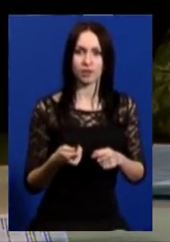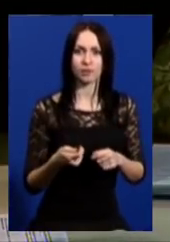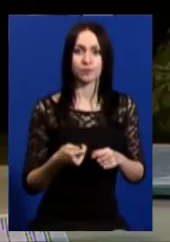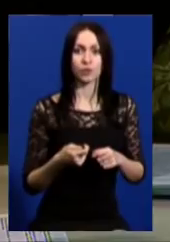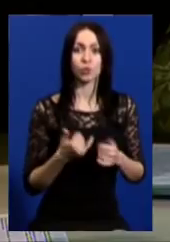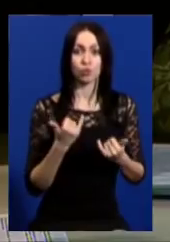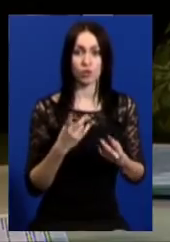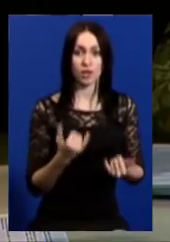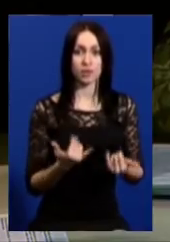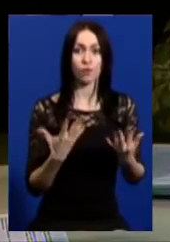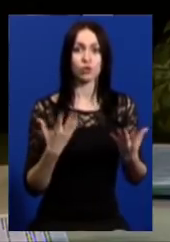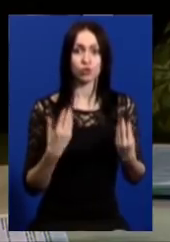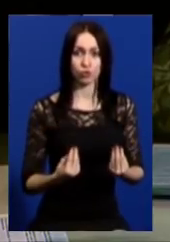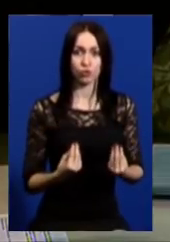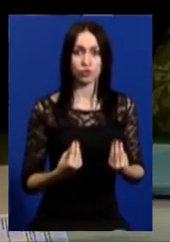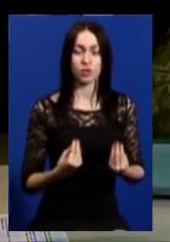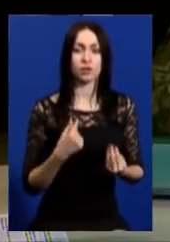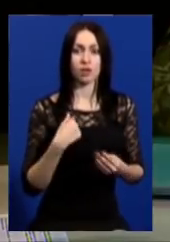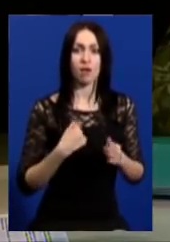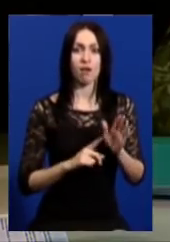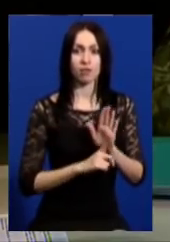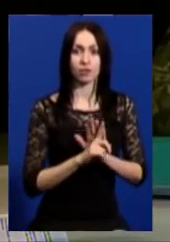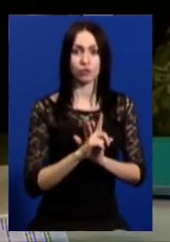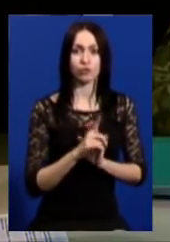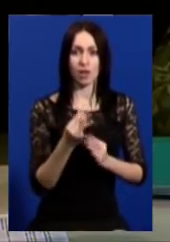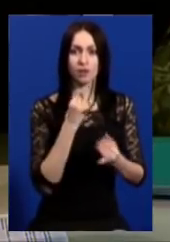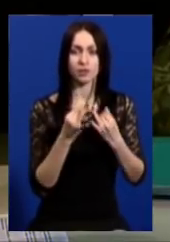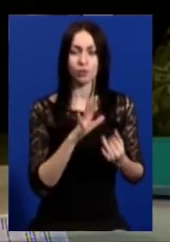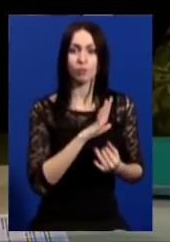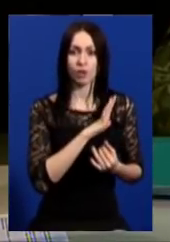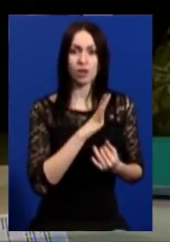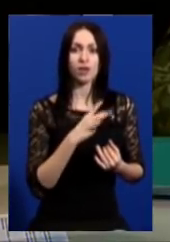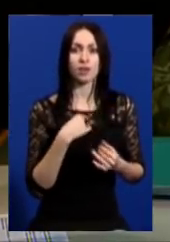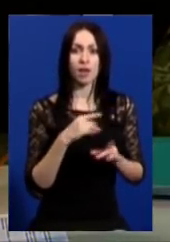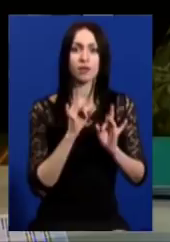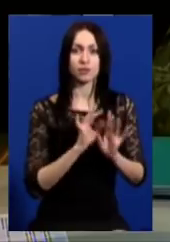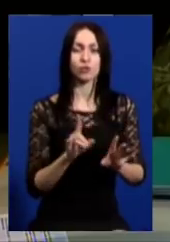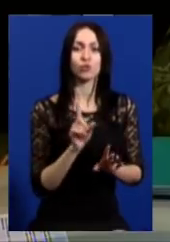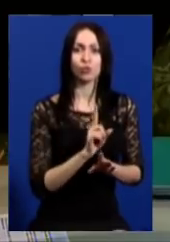Станом на сьогоднішній день, я починали ми нашу розмову, я інформував, що